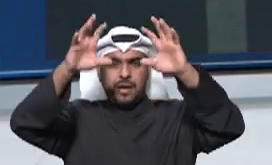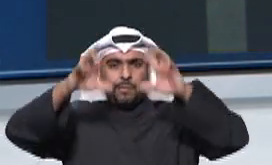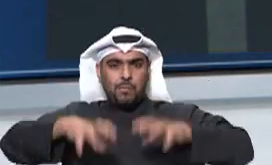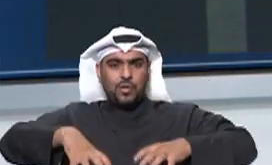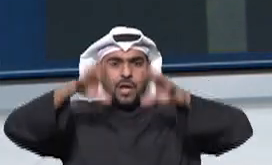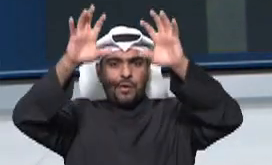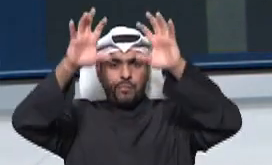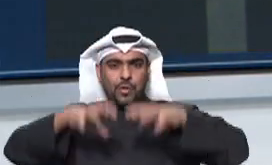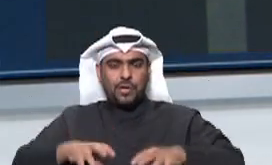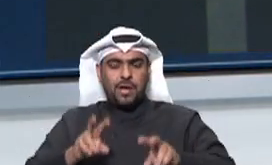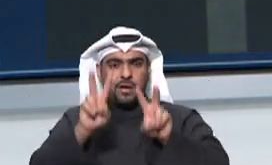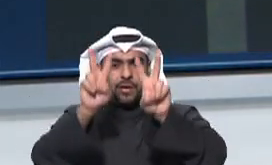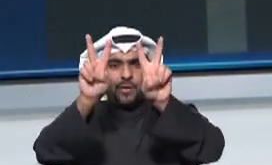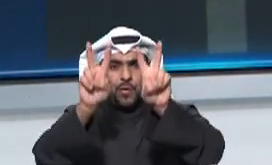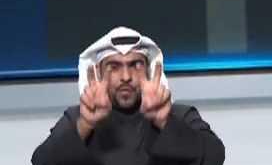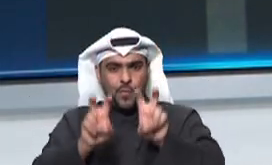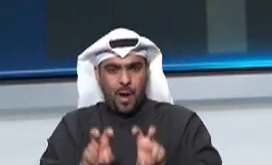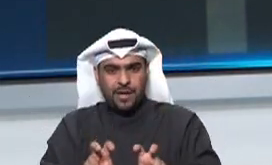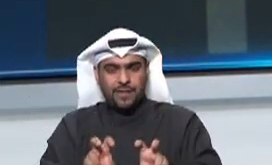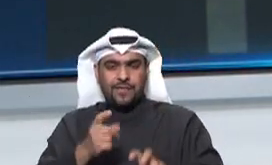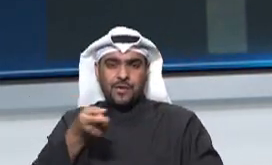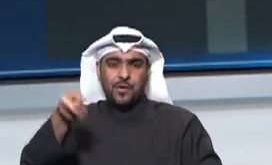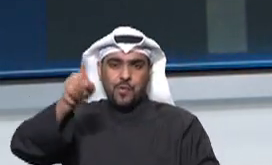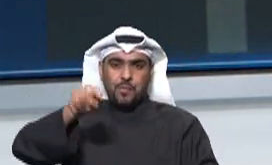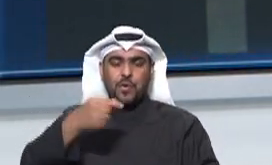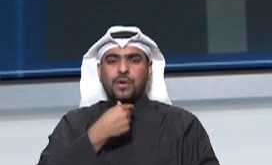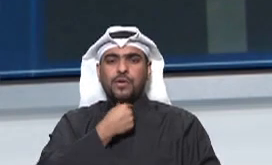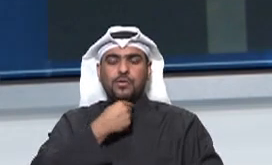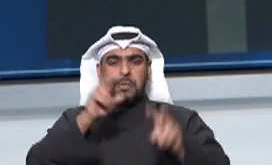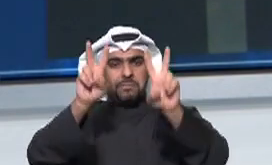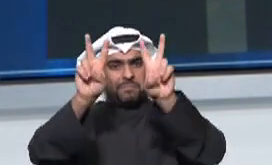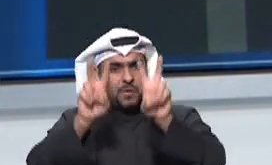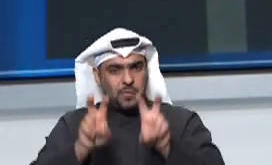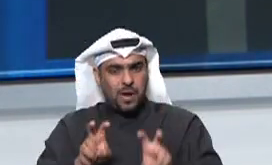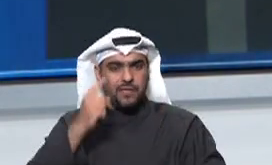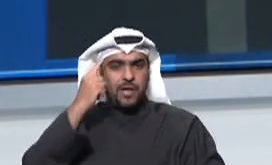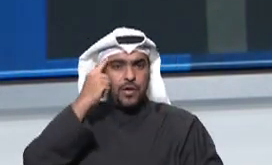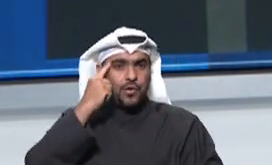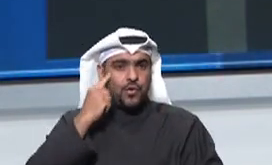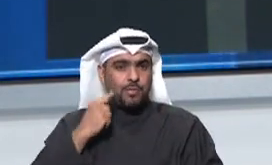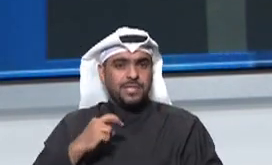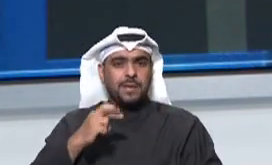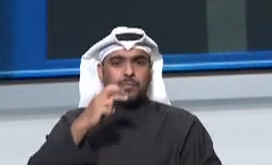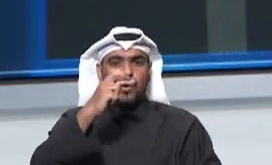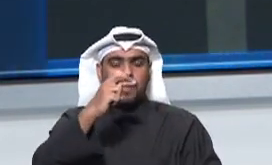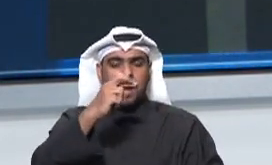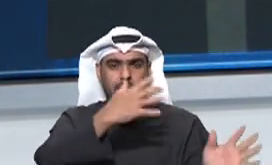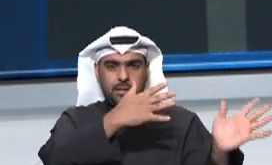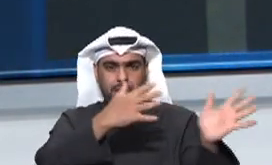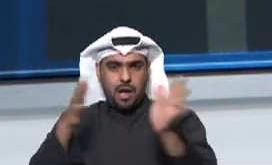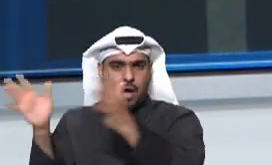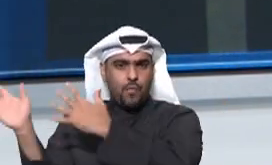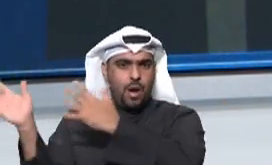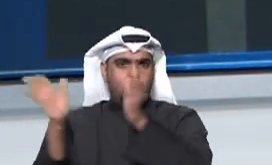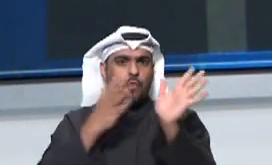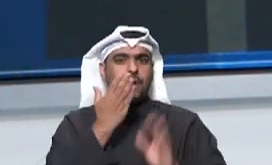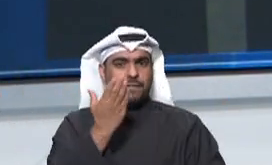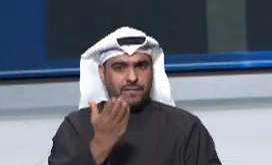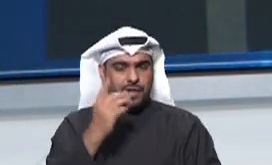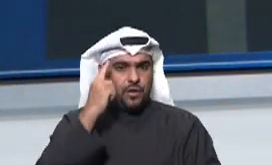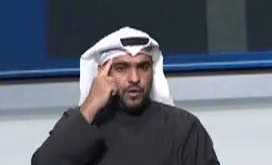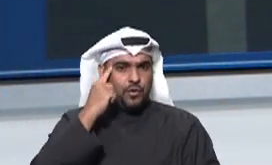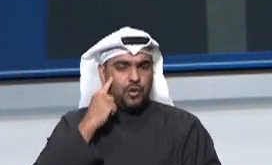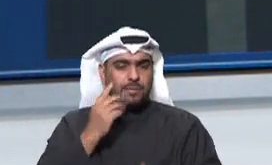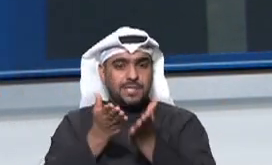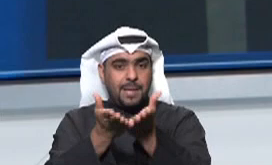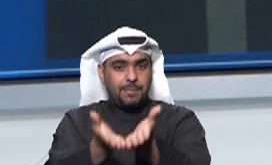تتراجع هذه الفرص من الأمطار وتعود مجددا في يومي السبت والأحد مع نشاط ملحوظ في سرعة الرياح أجل أي نشاط بحري في يوم السبت